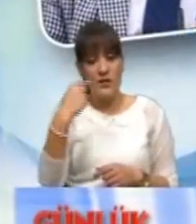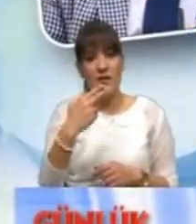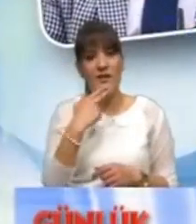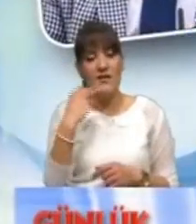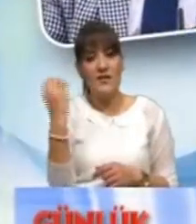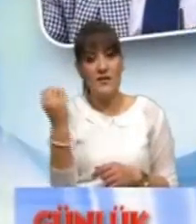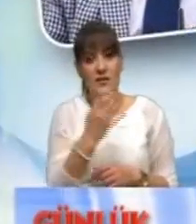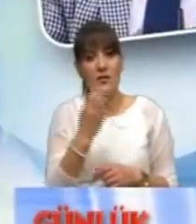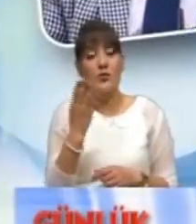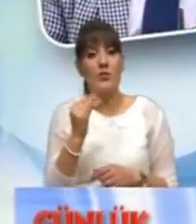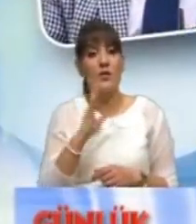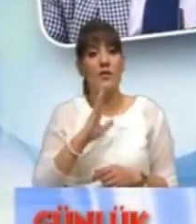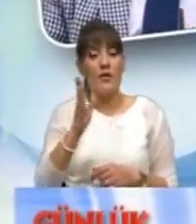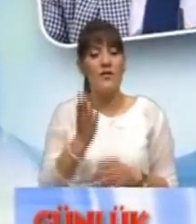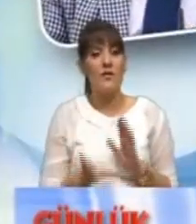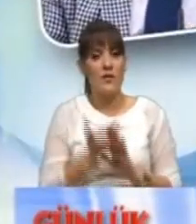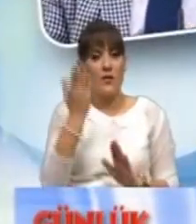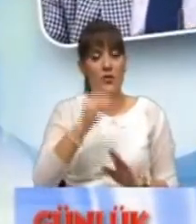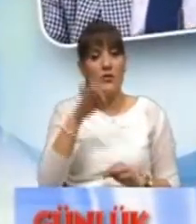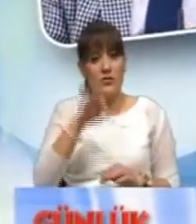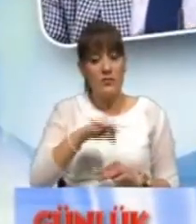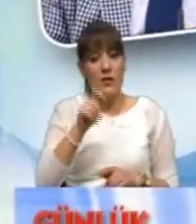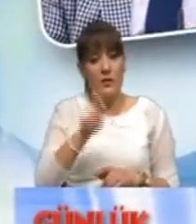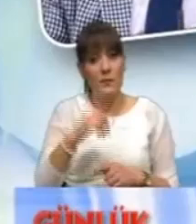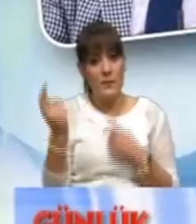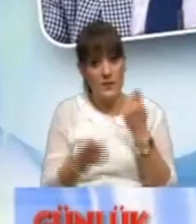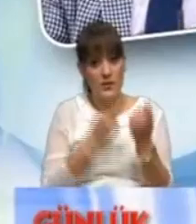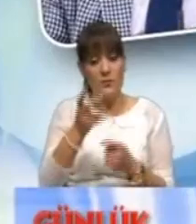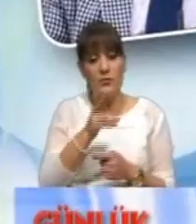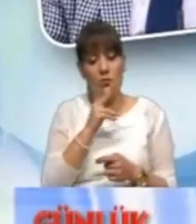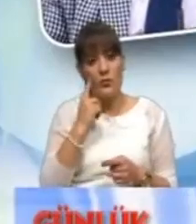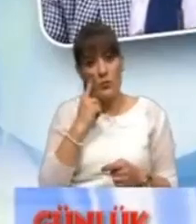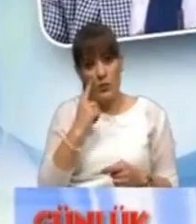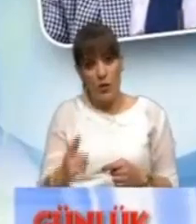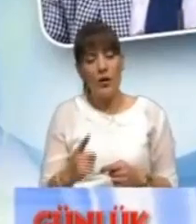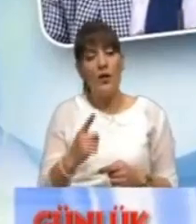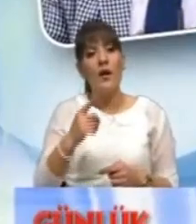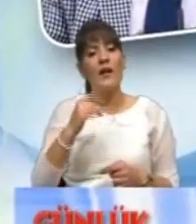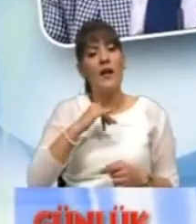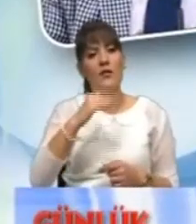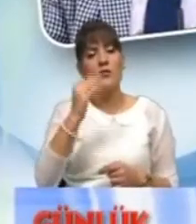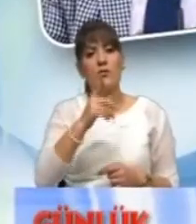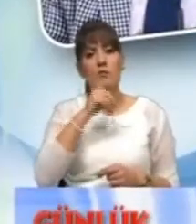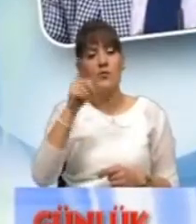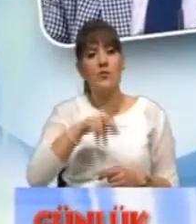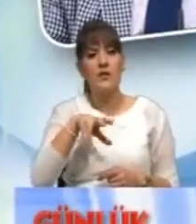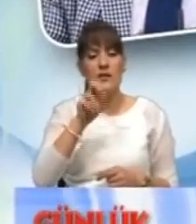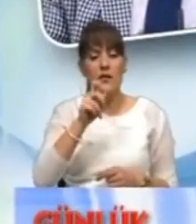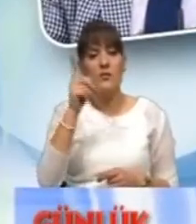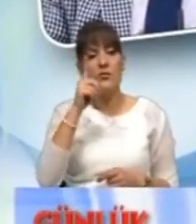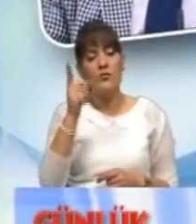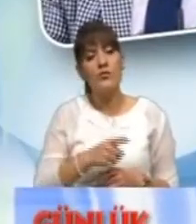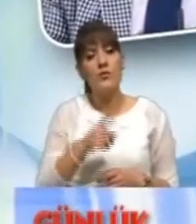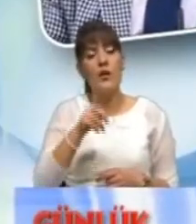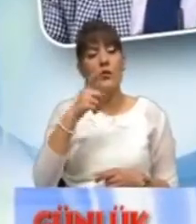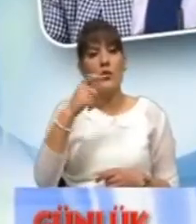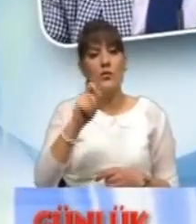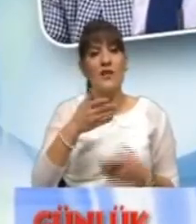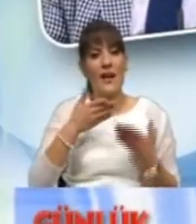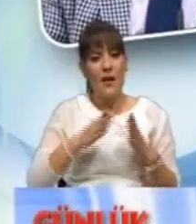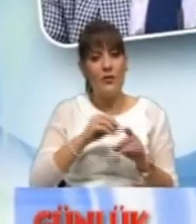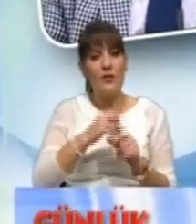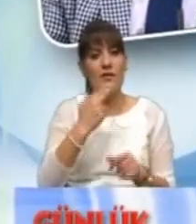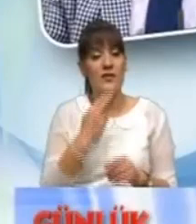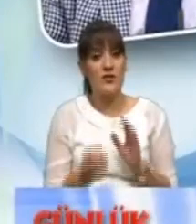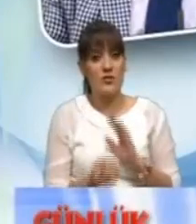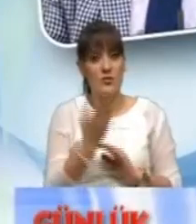dişi sayısı fena halde artacak. Şu anki yaptığımız çalışmalar neticesinde yaklaşık olarak %80-%90 oranında yavrular dişi